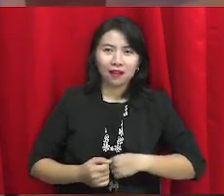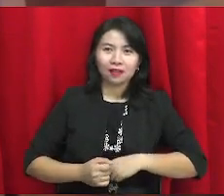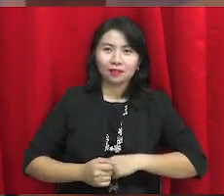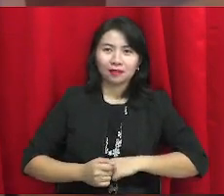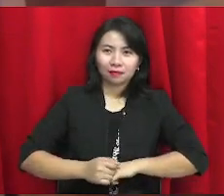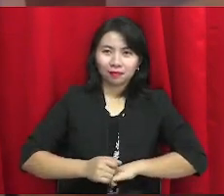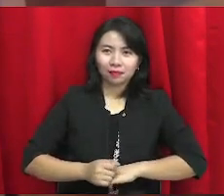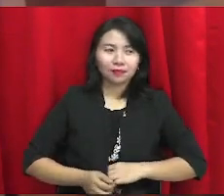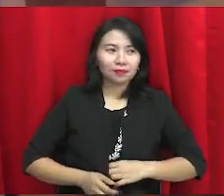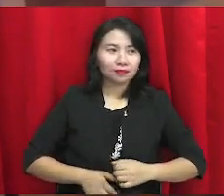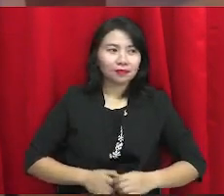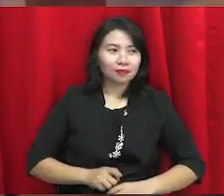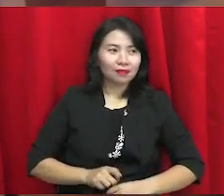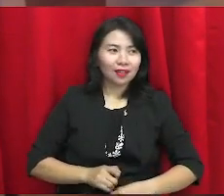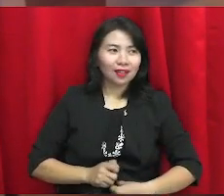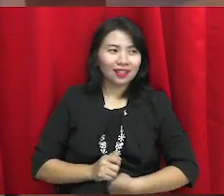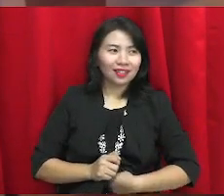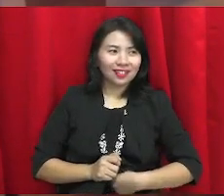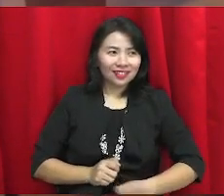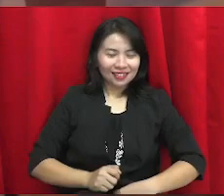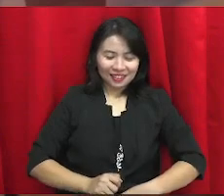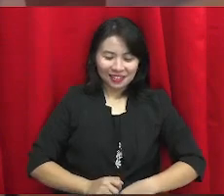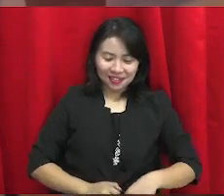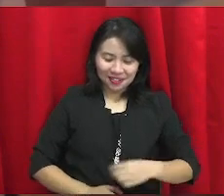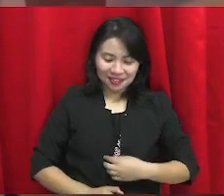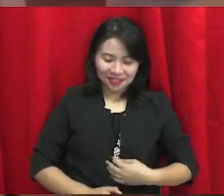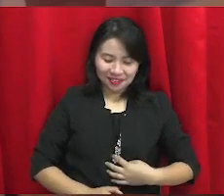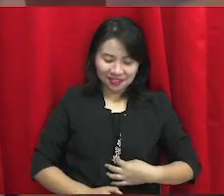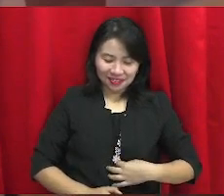Gcash na lang po, dito lang bibili.